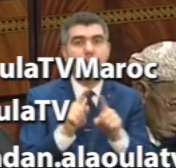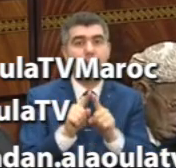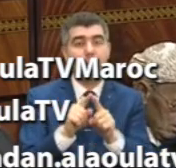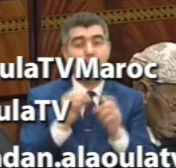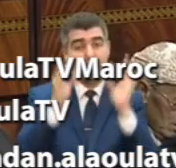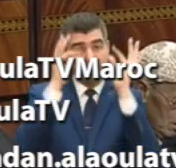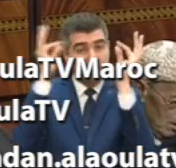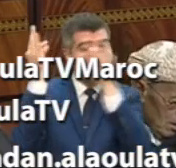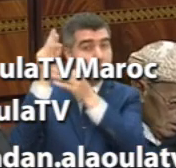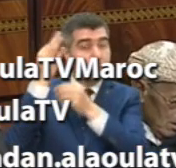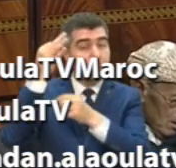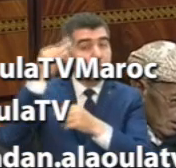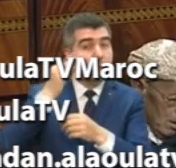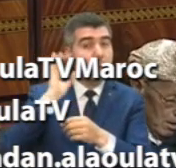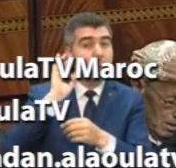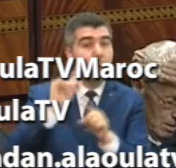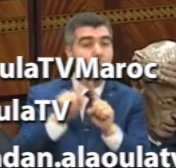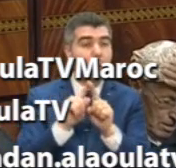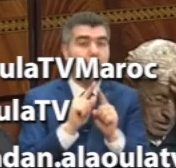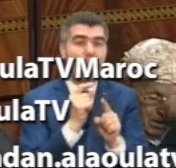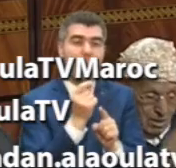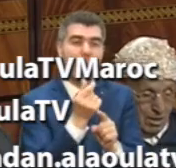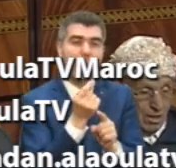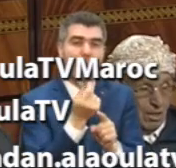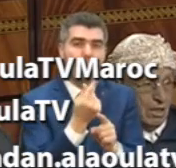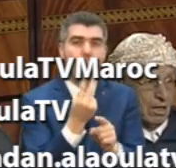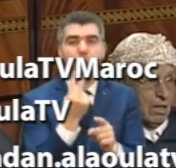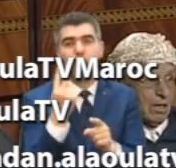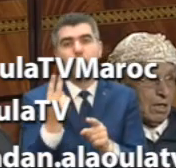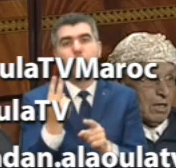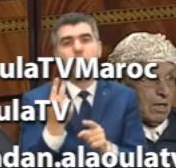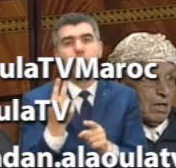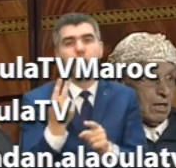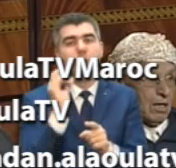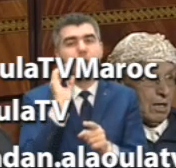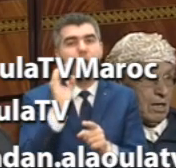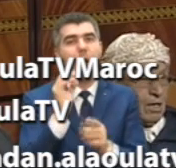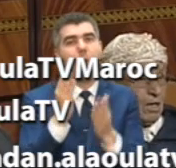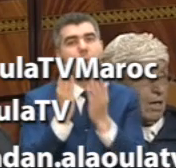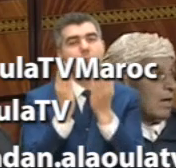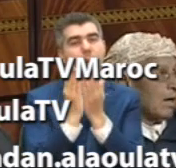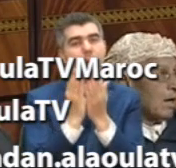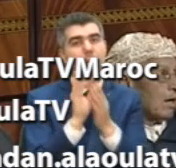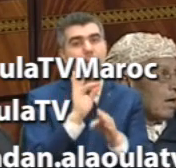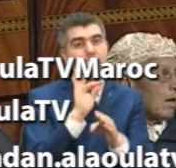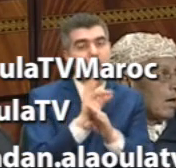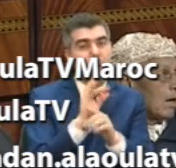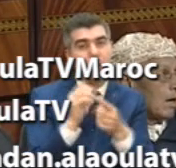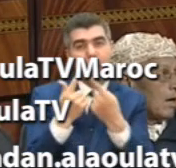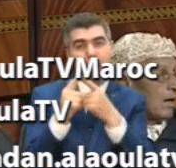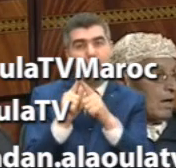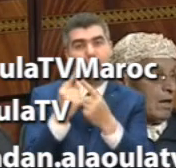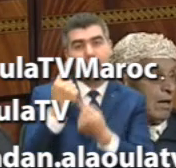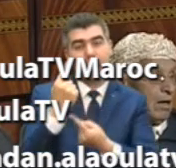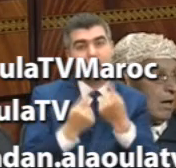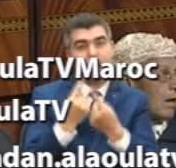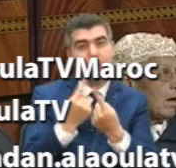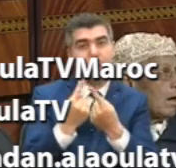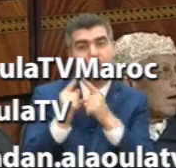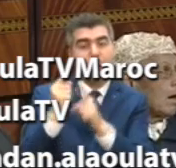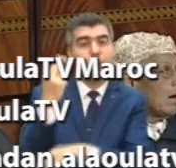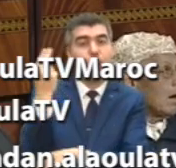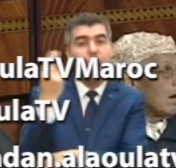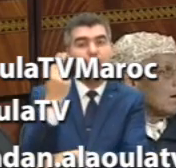اللي كاينين بعدد قليل، حاليا كنلقاو جوج ديال لماستر، كاينة لو اس تي، كاينة لينسا، كاينة لا فاكولتي،